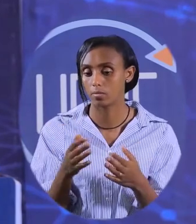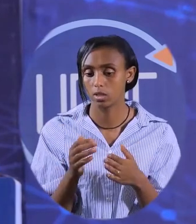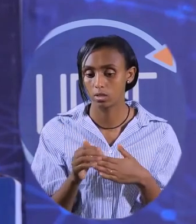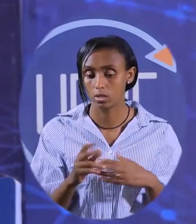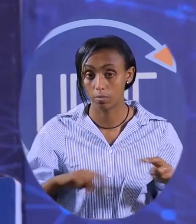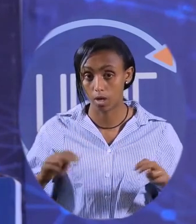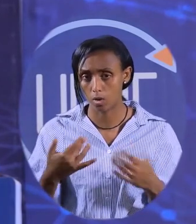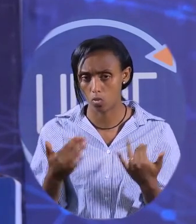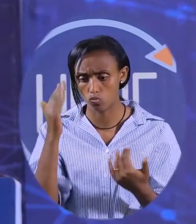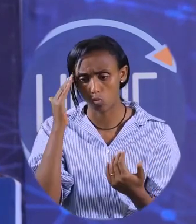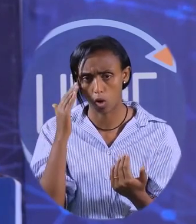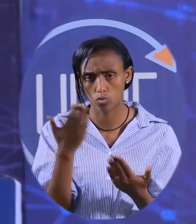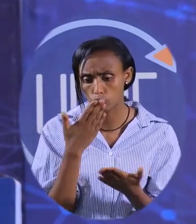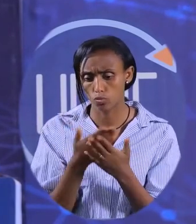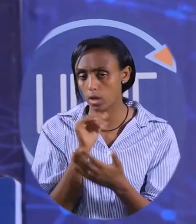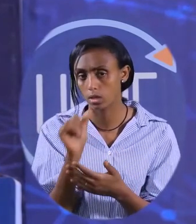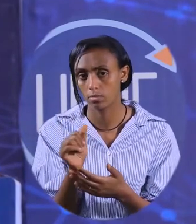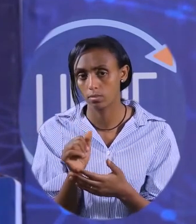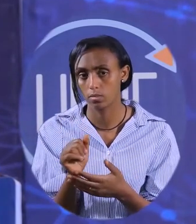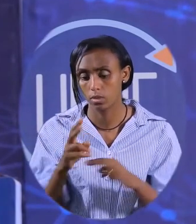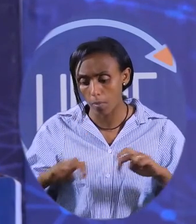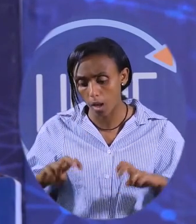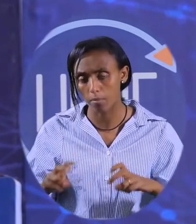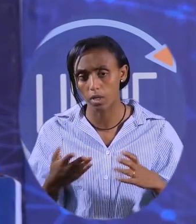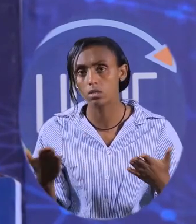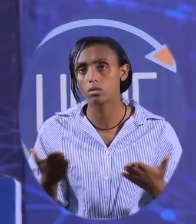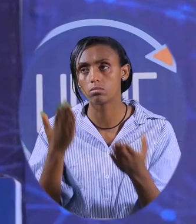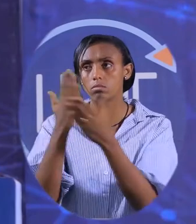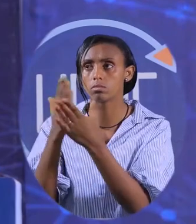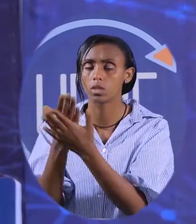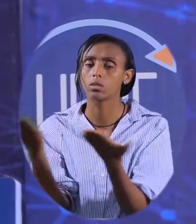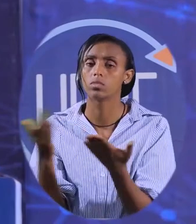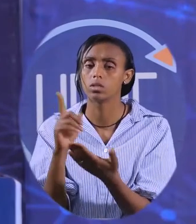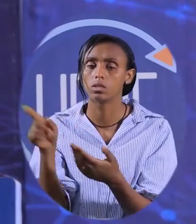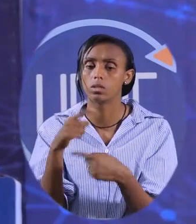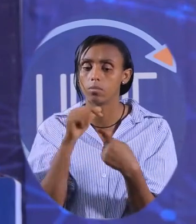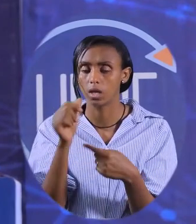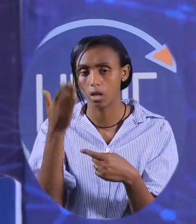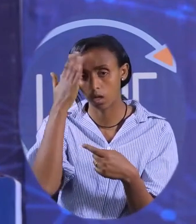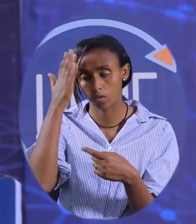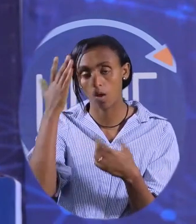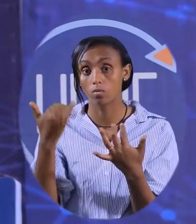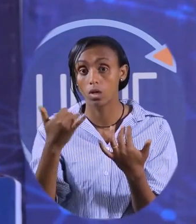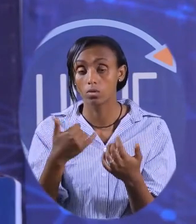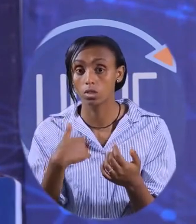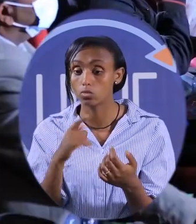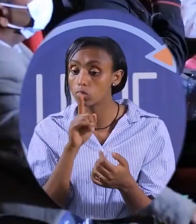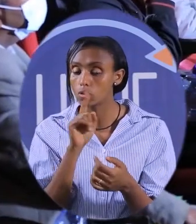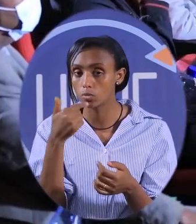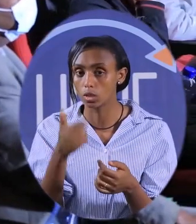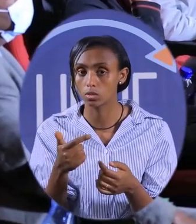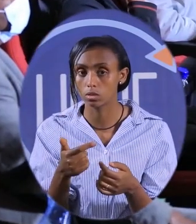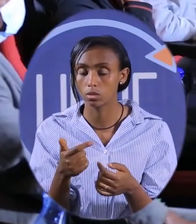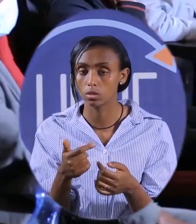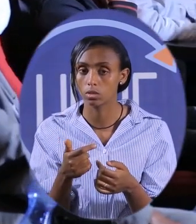ሞራሉ ጥሩ አይደለም። ምክንያቱም ተመራመረ ከዛ የስራ ቤትም እንደማይሄድ እናውቀዋለን። አሁን እኔ እነቴን ነው ምላችሁ